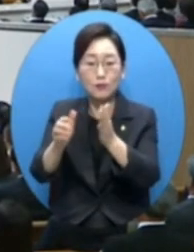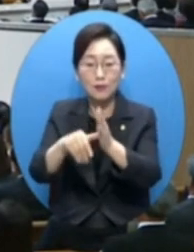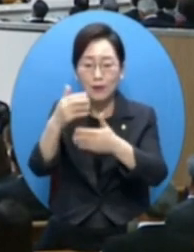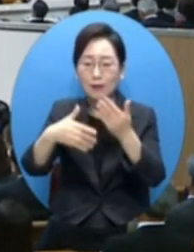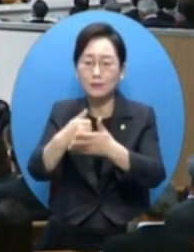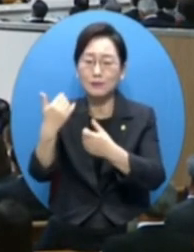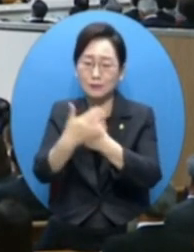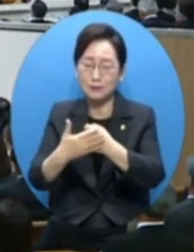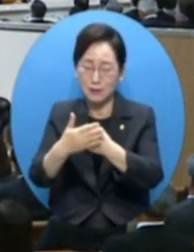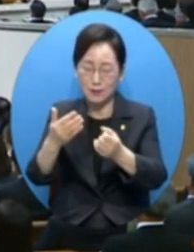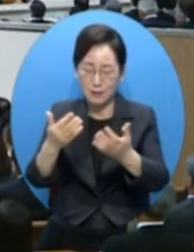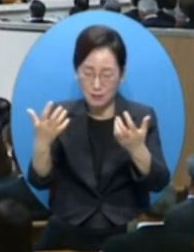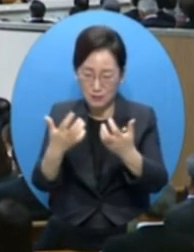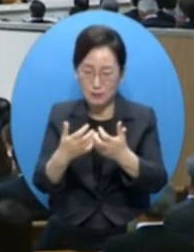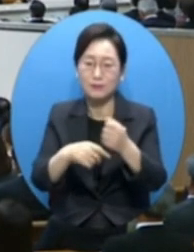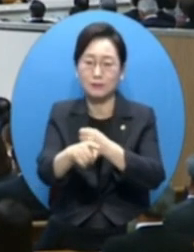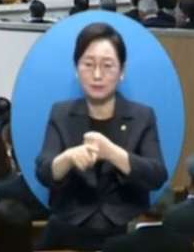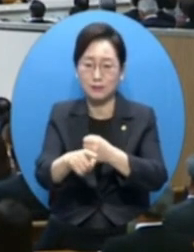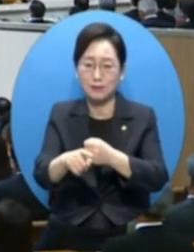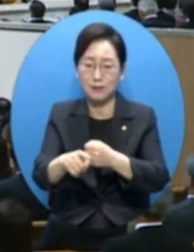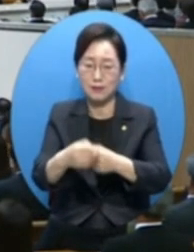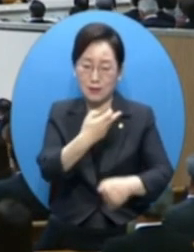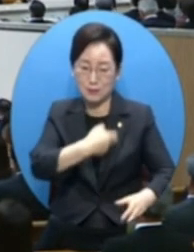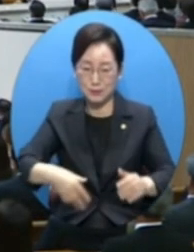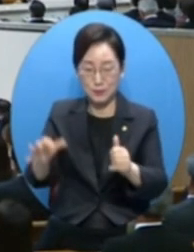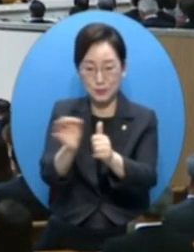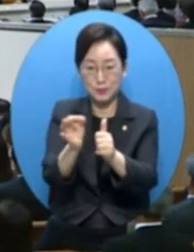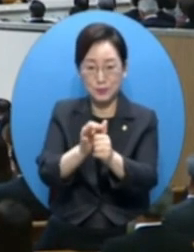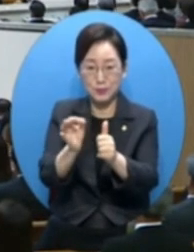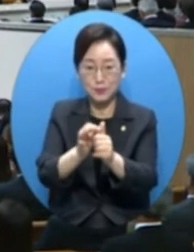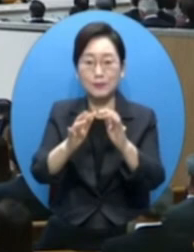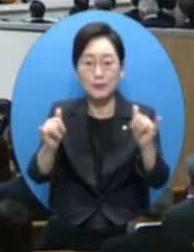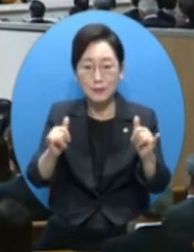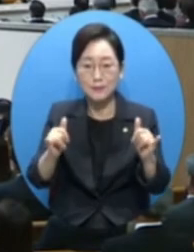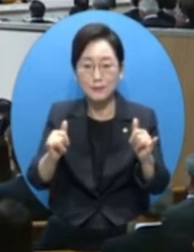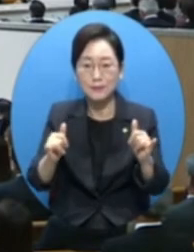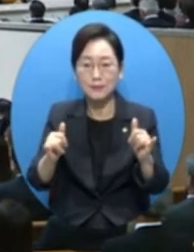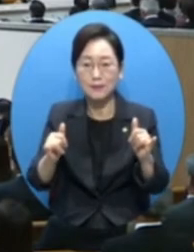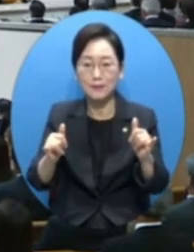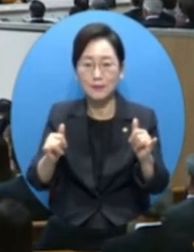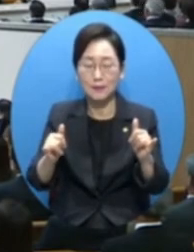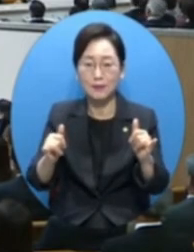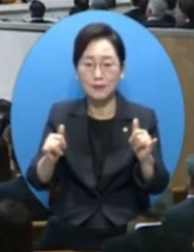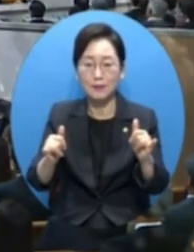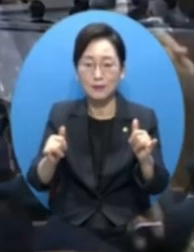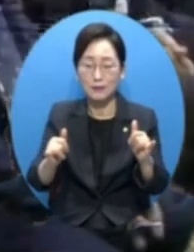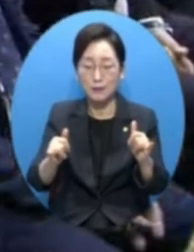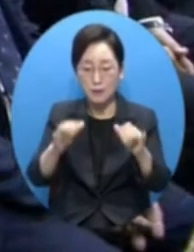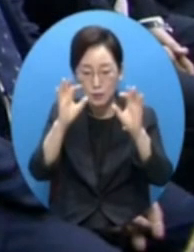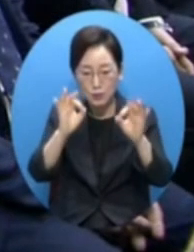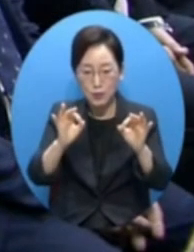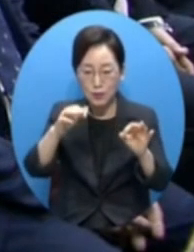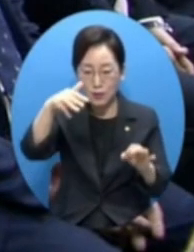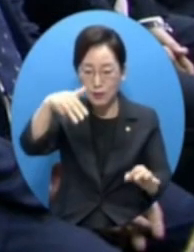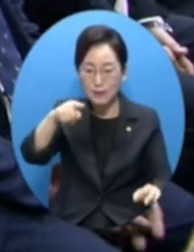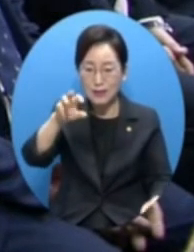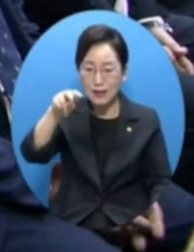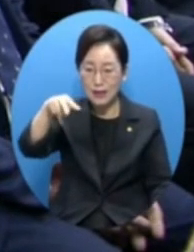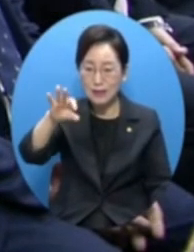되는 것입니다. 기초생활수급자의 신분이 있는 분. 그런데 그것이 차상위 계층이라고